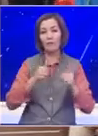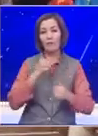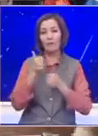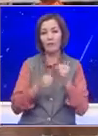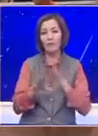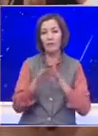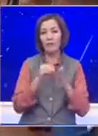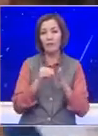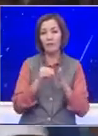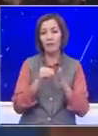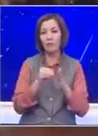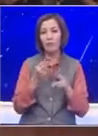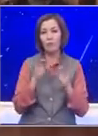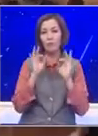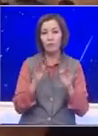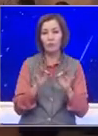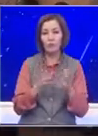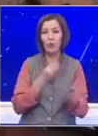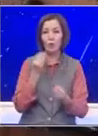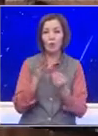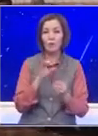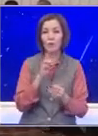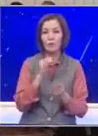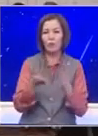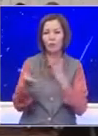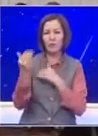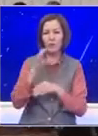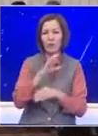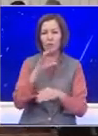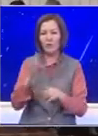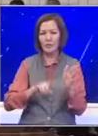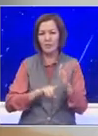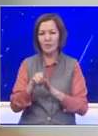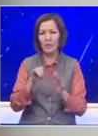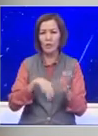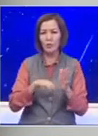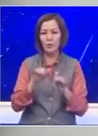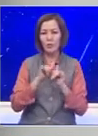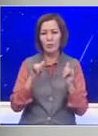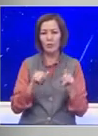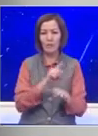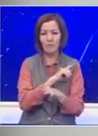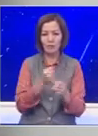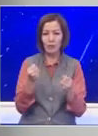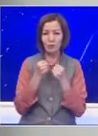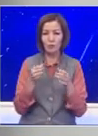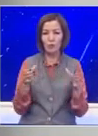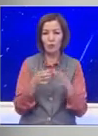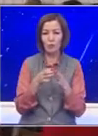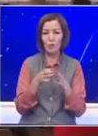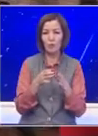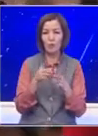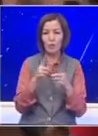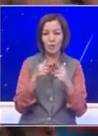таңдап алуы да тегін емес. Өйткені бұл ойын Сарбұлақ ауылында сонау кеңес дәуірінен бері жақсы дамыған. Мықты спортшылар да шығып облыс құрамасына